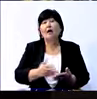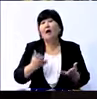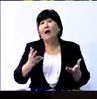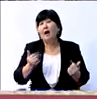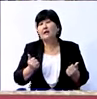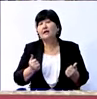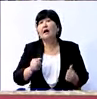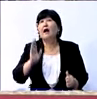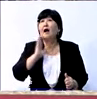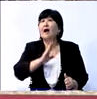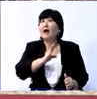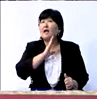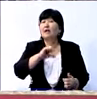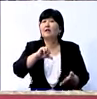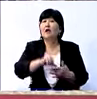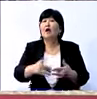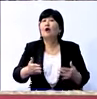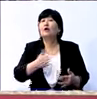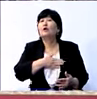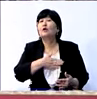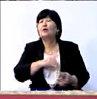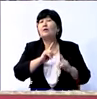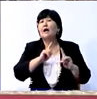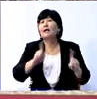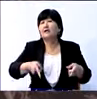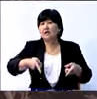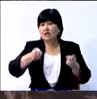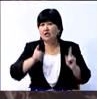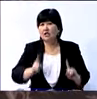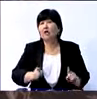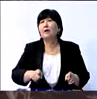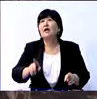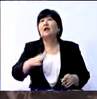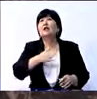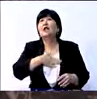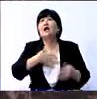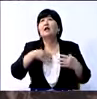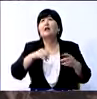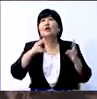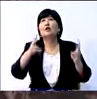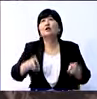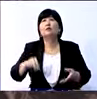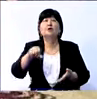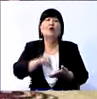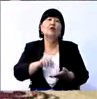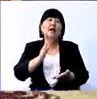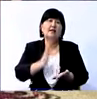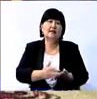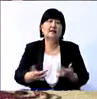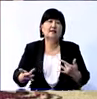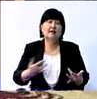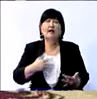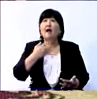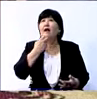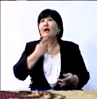Әсіресе әйел ана рөлдерін жүрегімен, ерекше шынайылықпен, жан тәнімен тебірене ойнайтын еді.